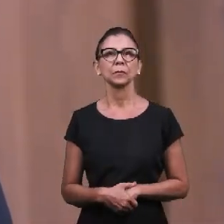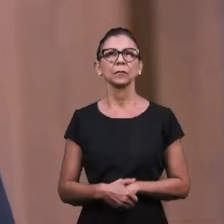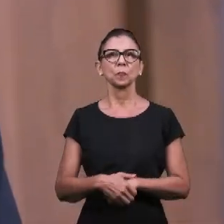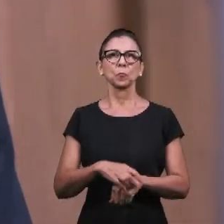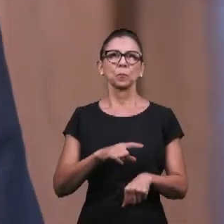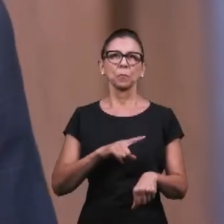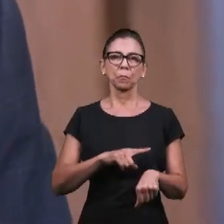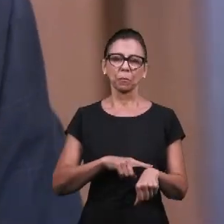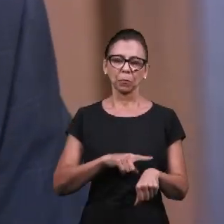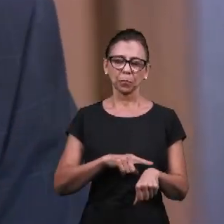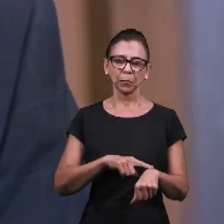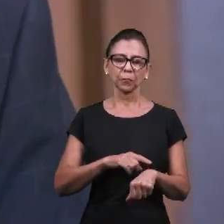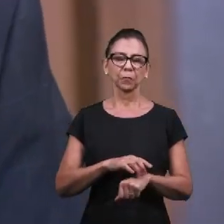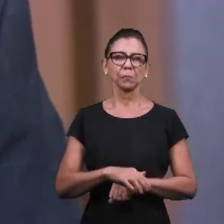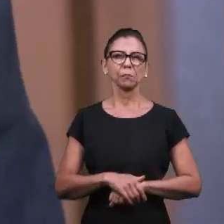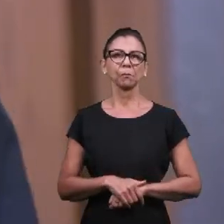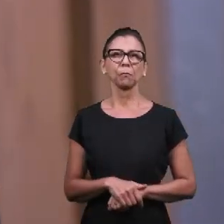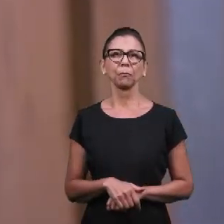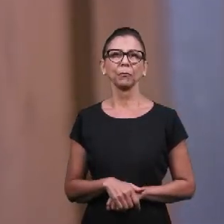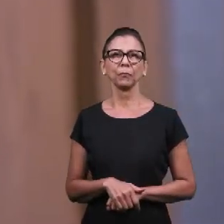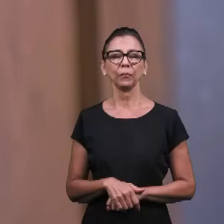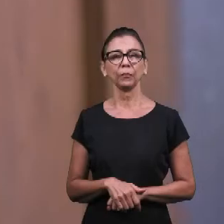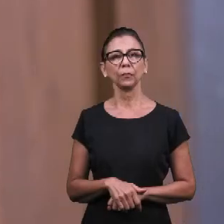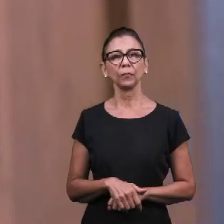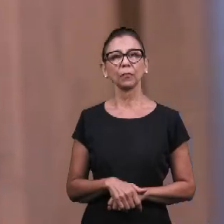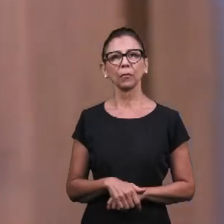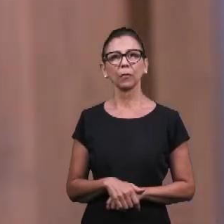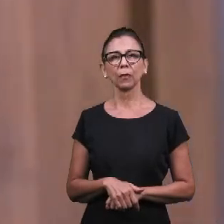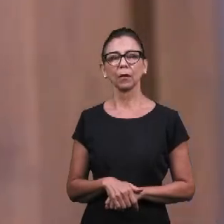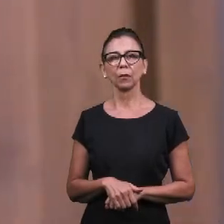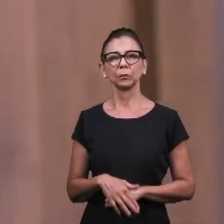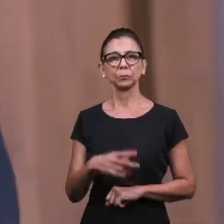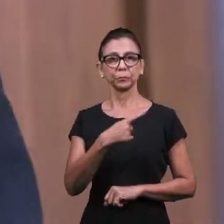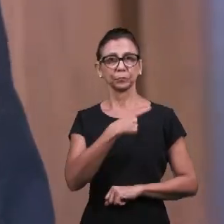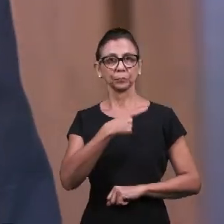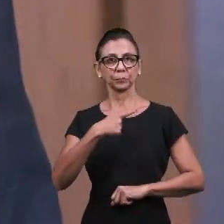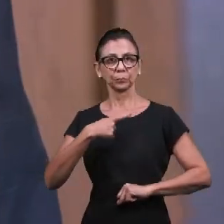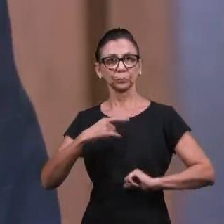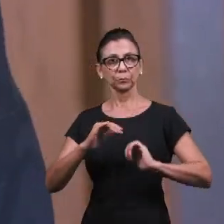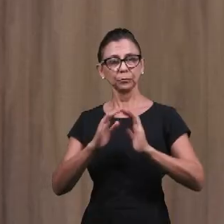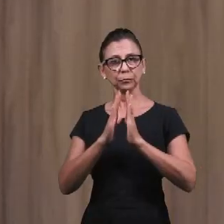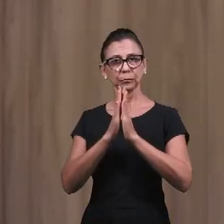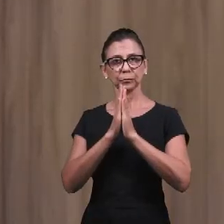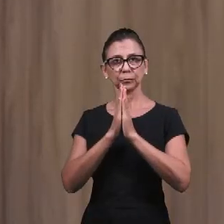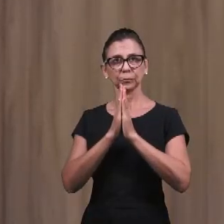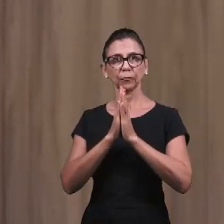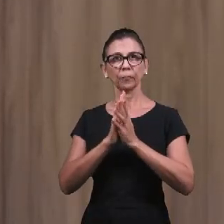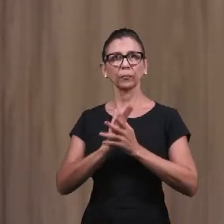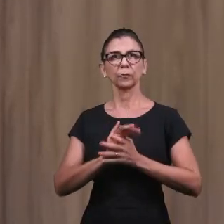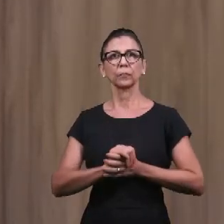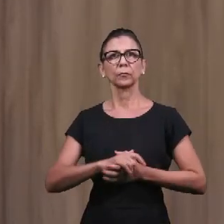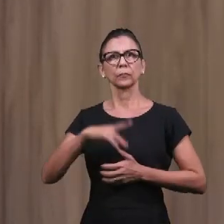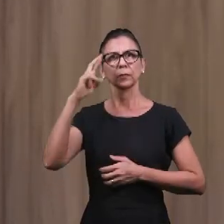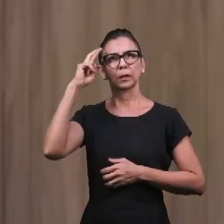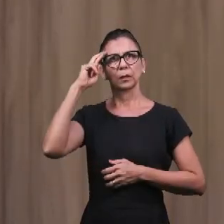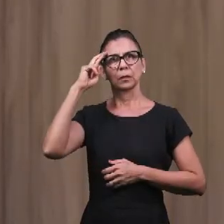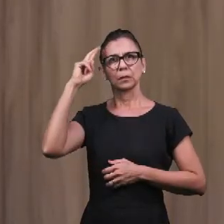Да будет прославлено имя Господне! И сейчас